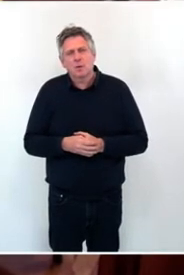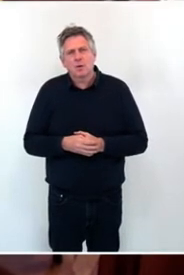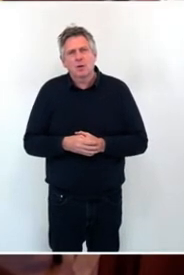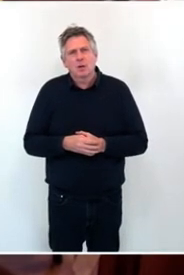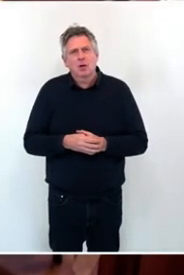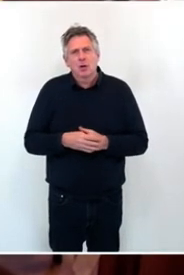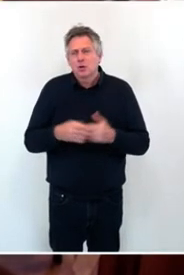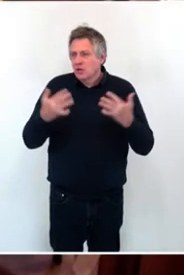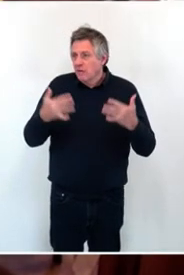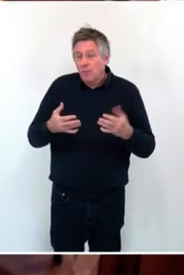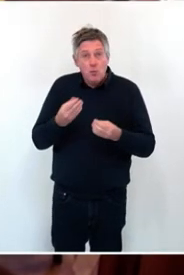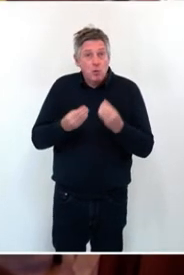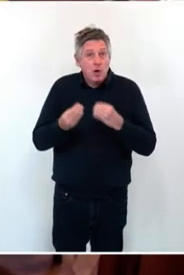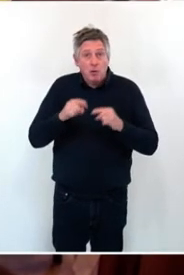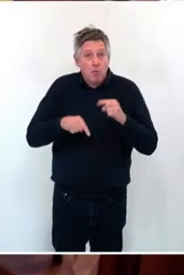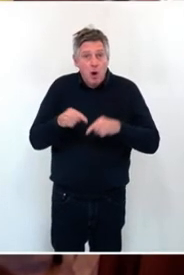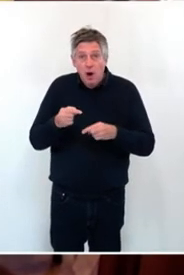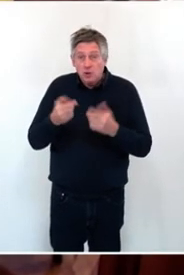de chiffrage